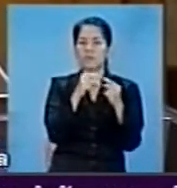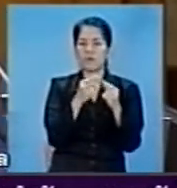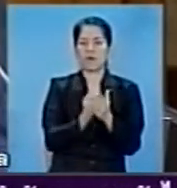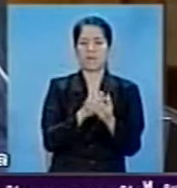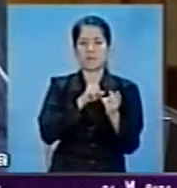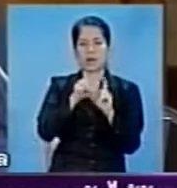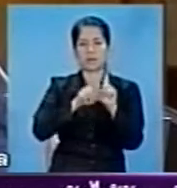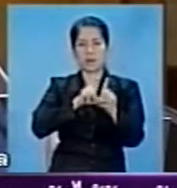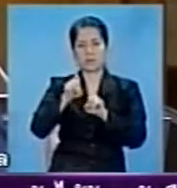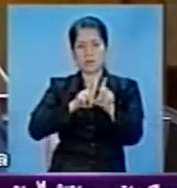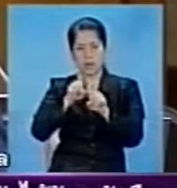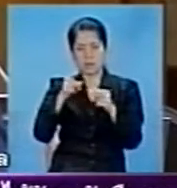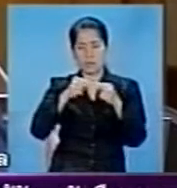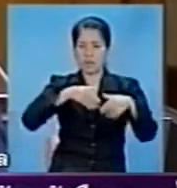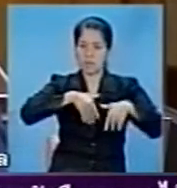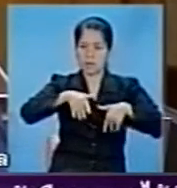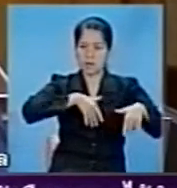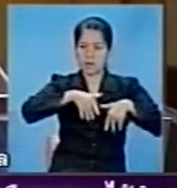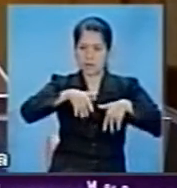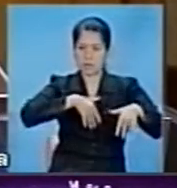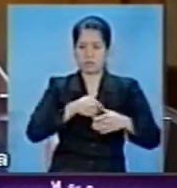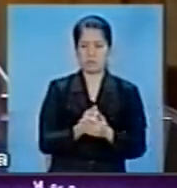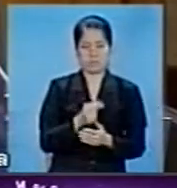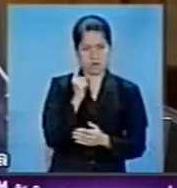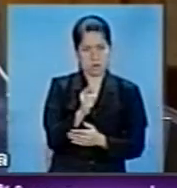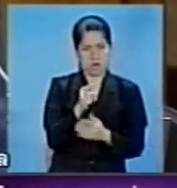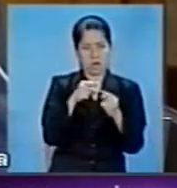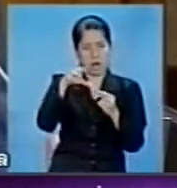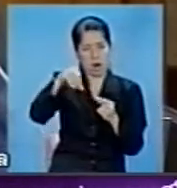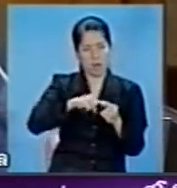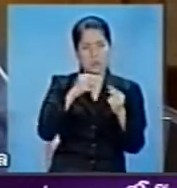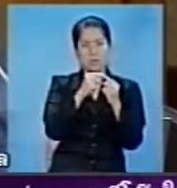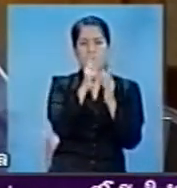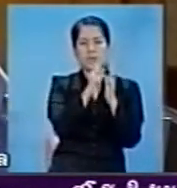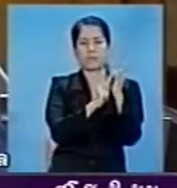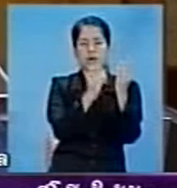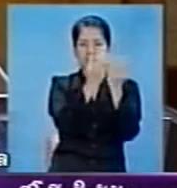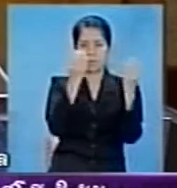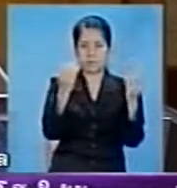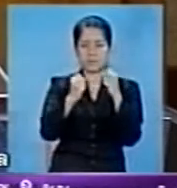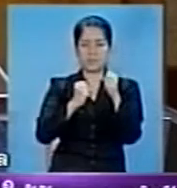ติหรือจะแก้ไขเพิ่มเติมรัฐธรรมนูญนั้นให้ไปยกเอารัฐธรรมนูญฉบับปี40ทั้งฉบับกลับมา